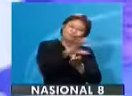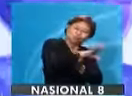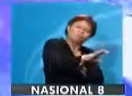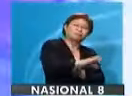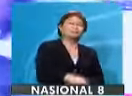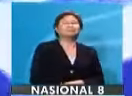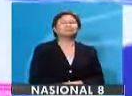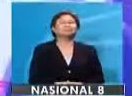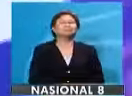2015